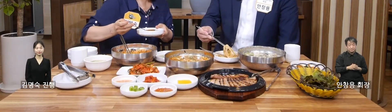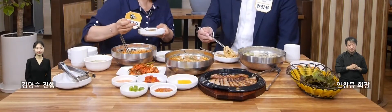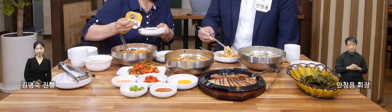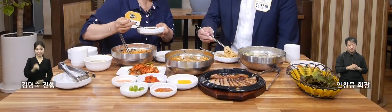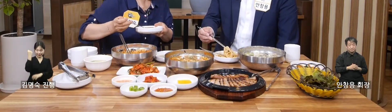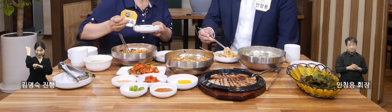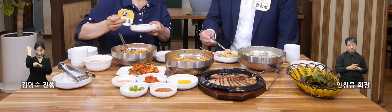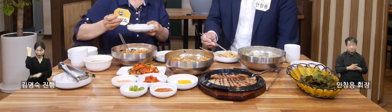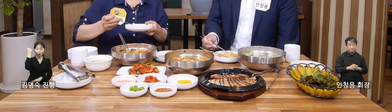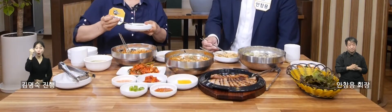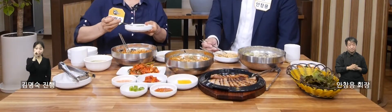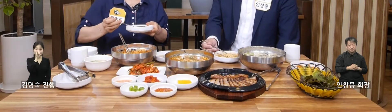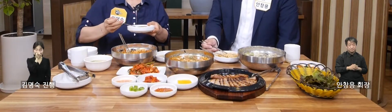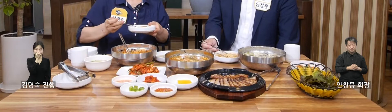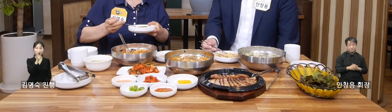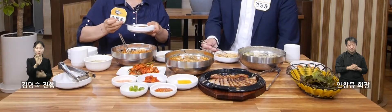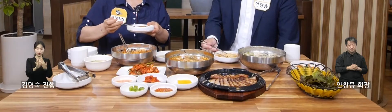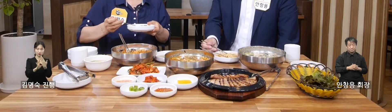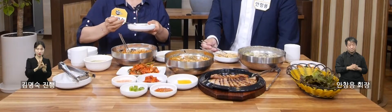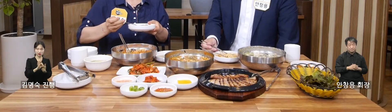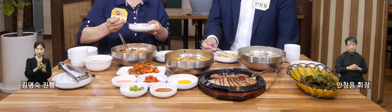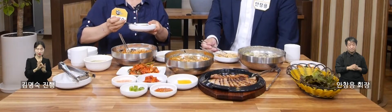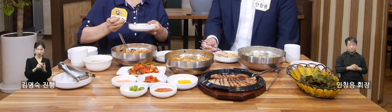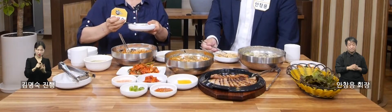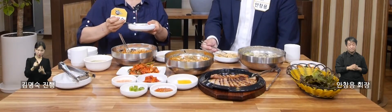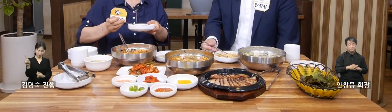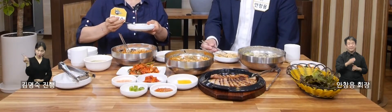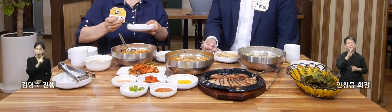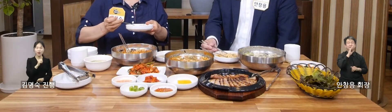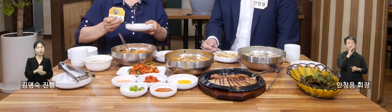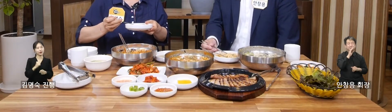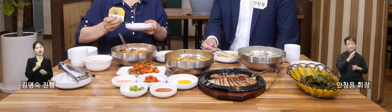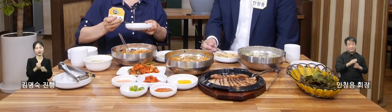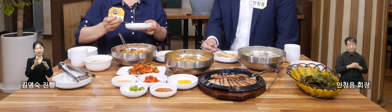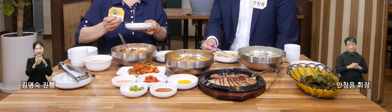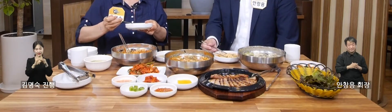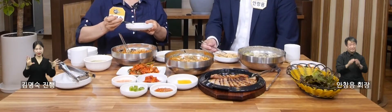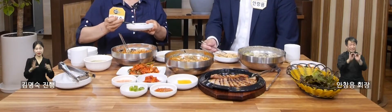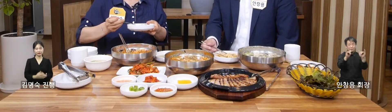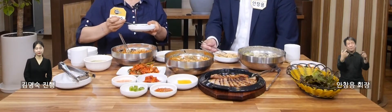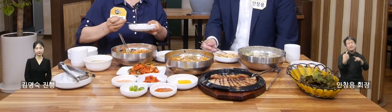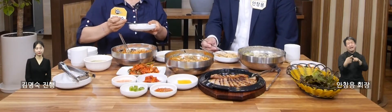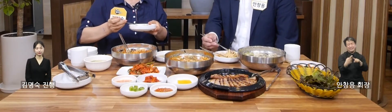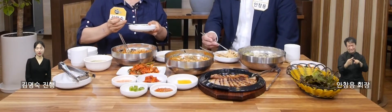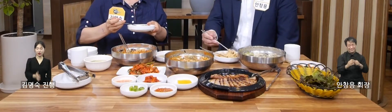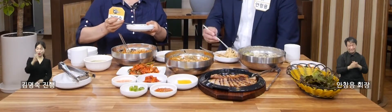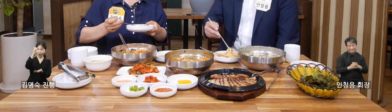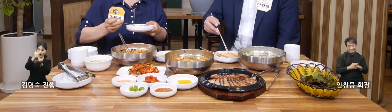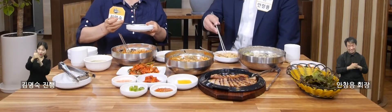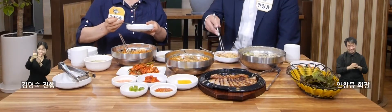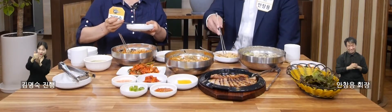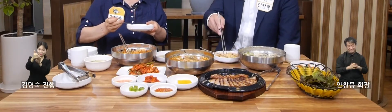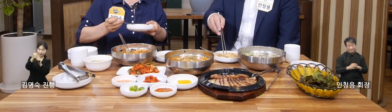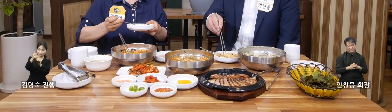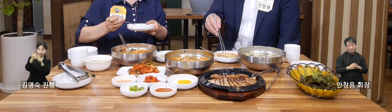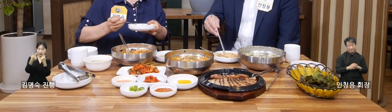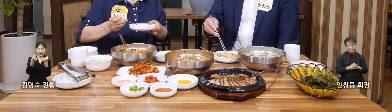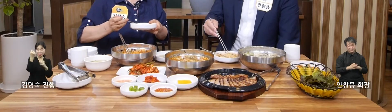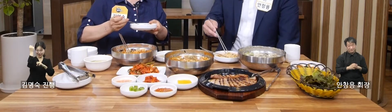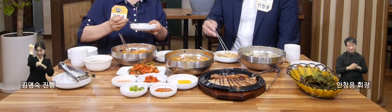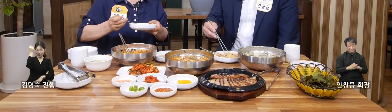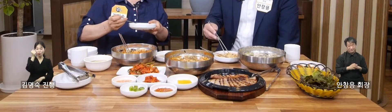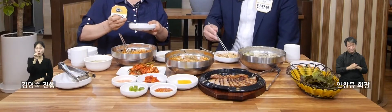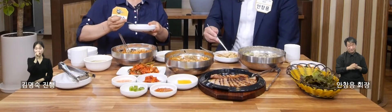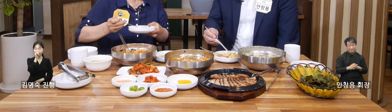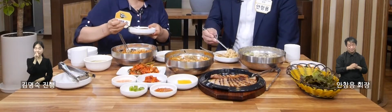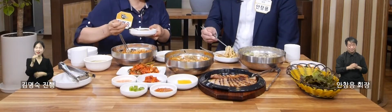기본이 돼 있으면 뭘 해도 괜찮거든요. 맞아. 사람도 그렇지 않을까? 우리 회장님처럼 이 기본이 돼 있으니까